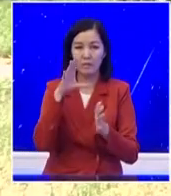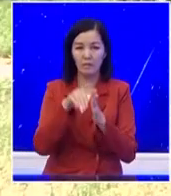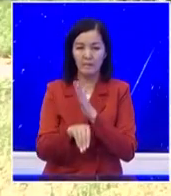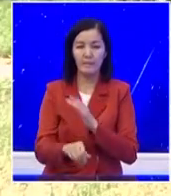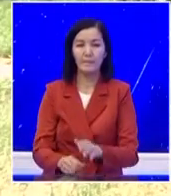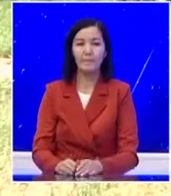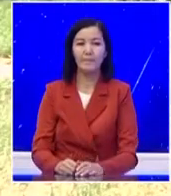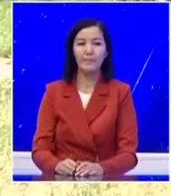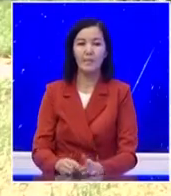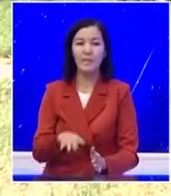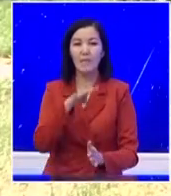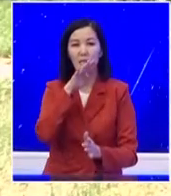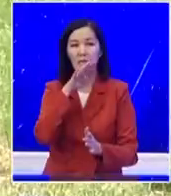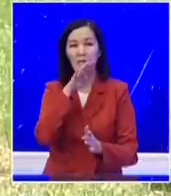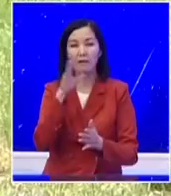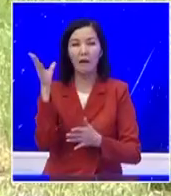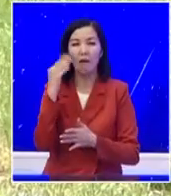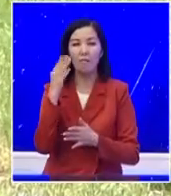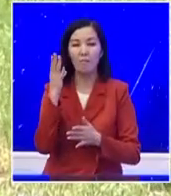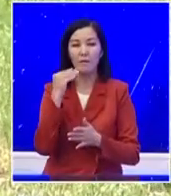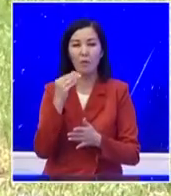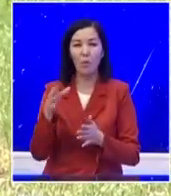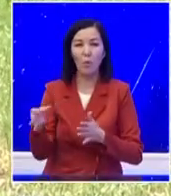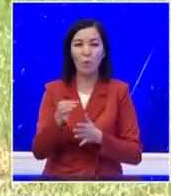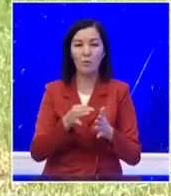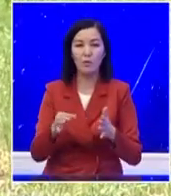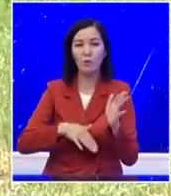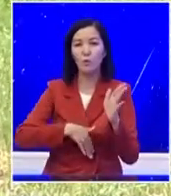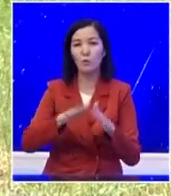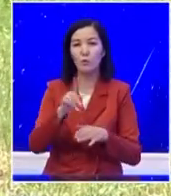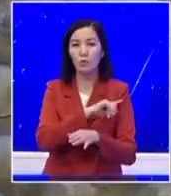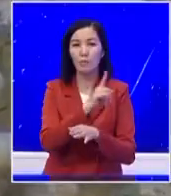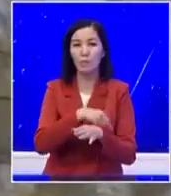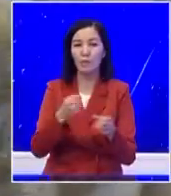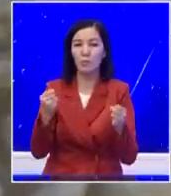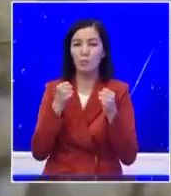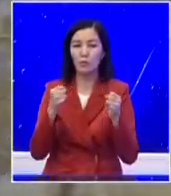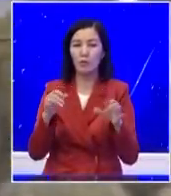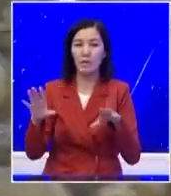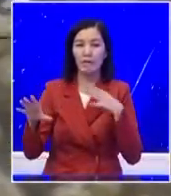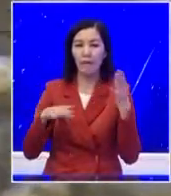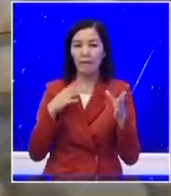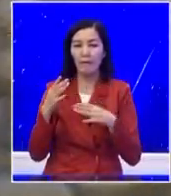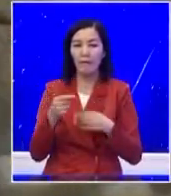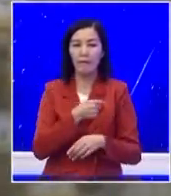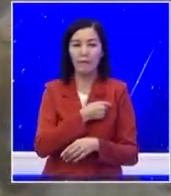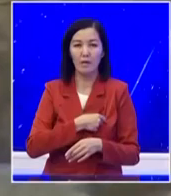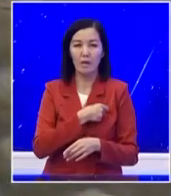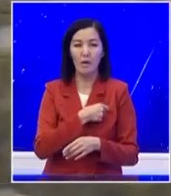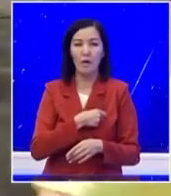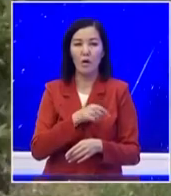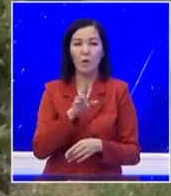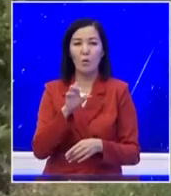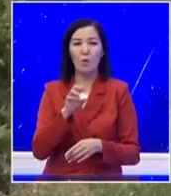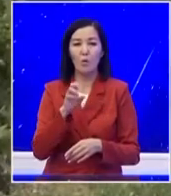Текелінде 20-ға жуық Алматы облысының үздік деген жас балуандары дайындалып жатыр. Оларды елімізге еңбек сіңірген жаттықтырушы Боранбек Қоңыратов